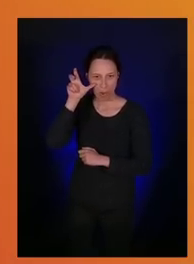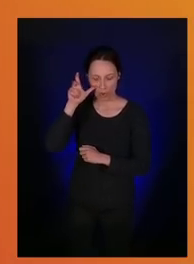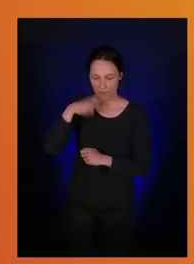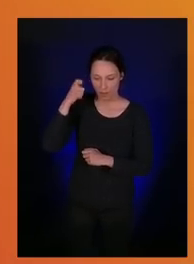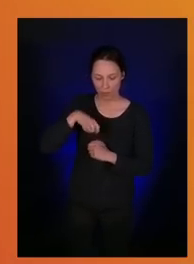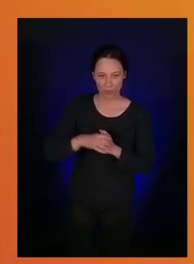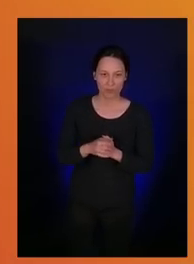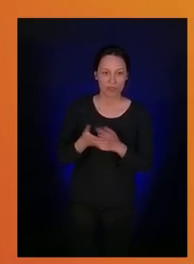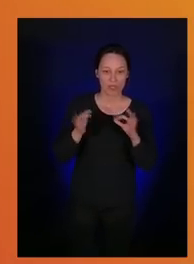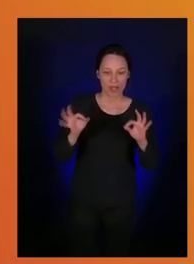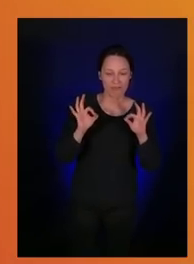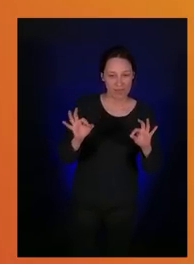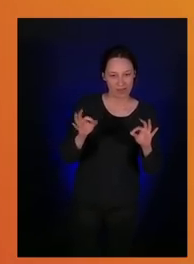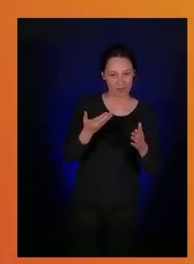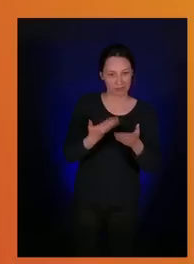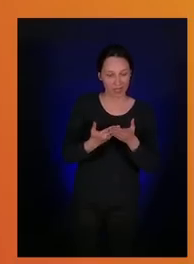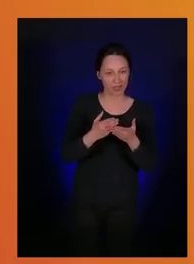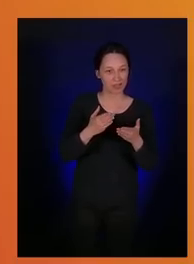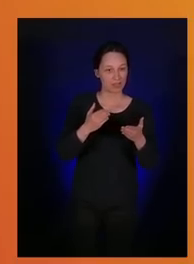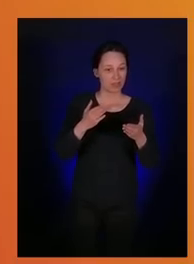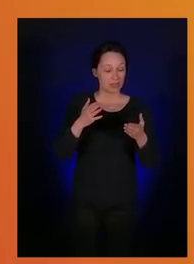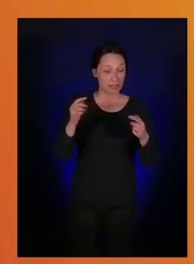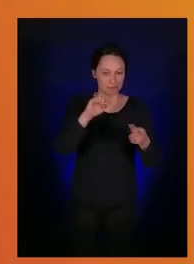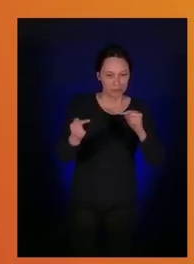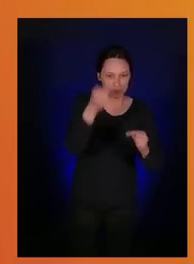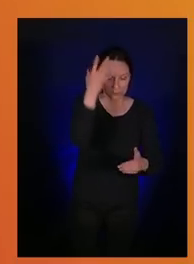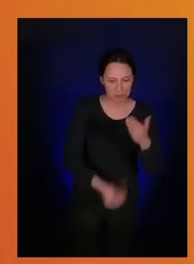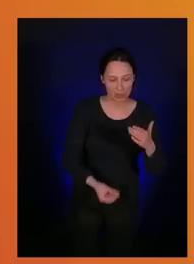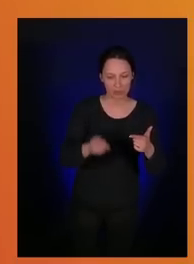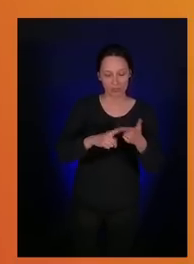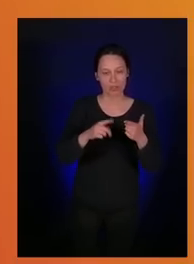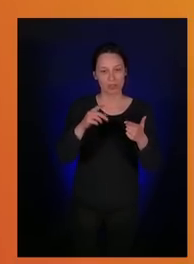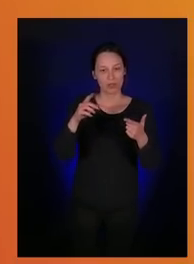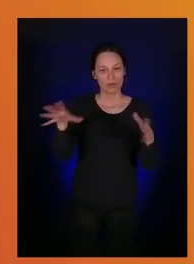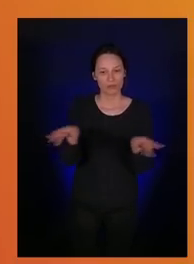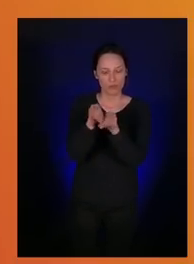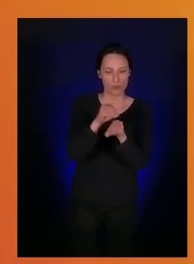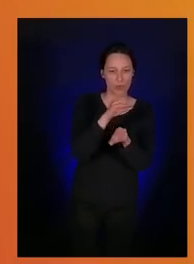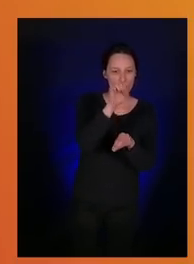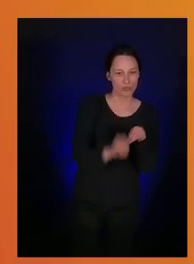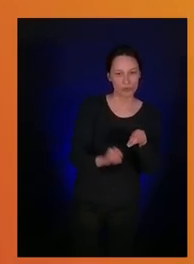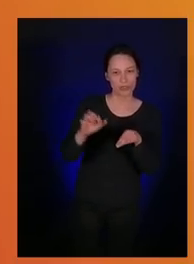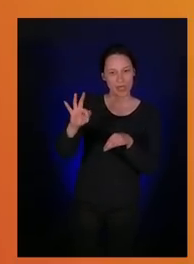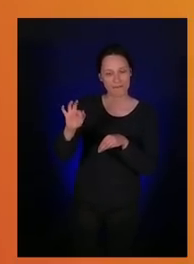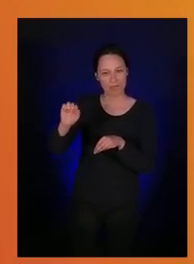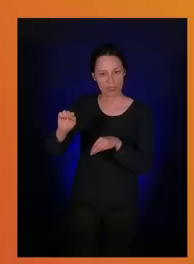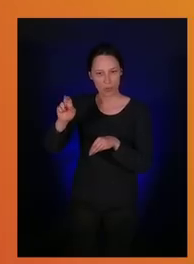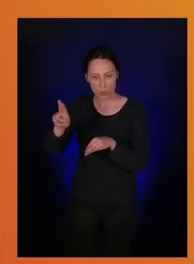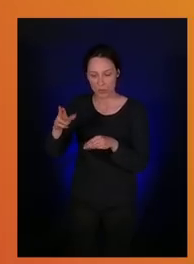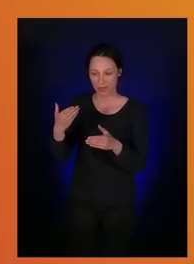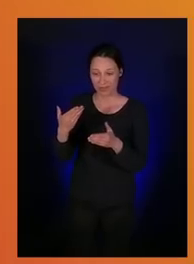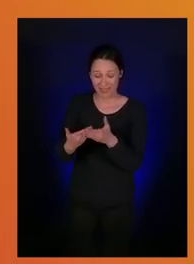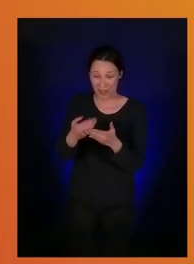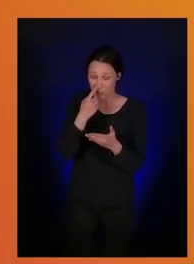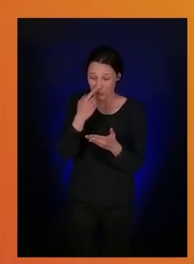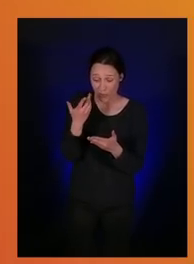la démocratie interne et le manque de débat. Sur la fusion avec Sud et la FSU, ce bilan d'activité fait état de travaux qui auraient tellement